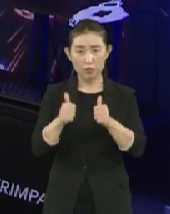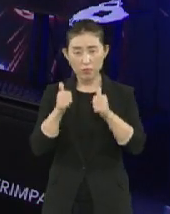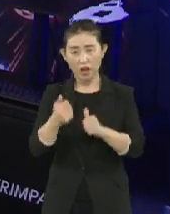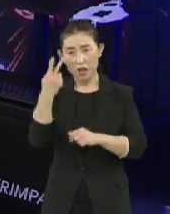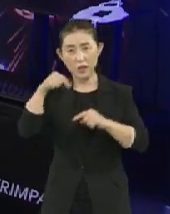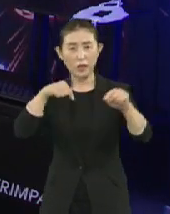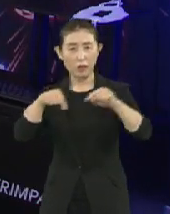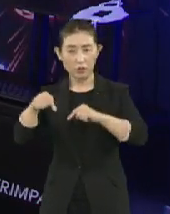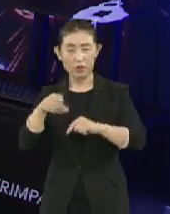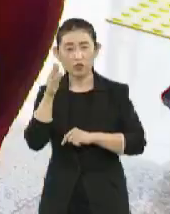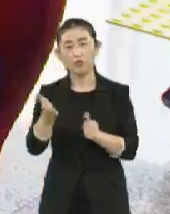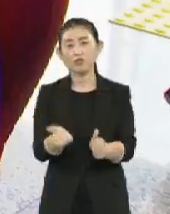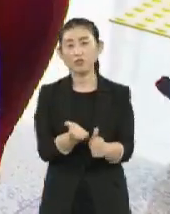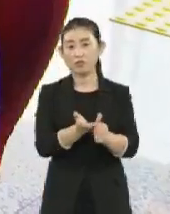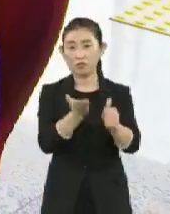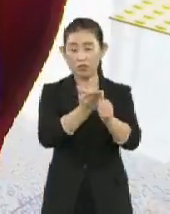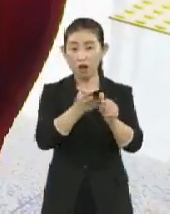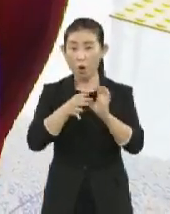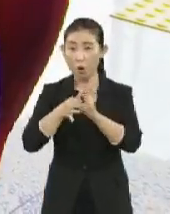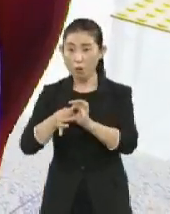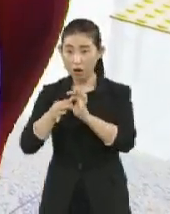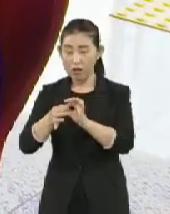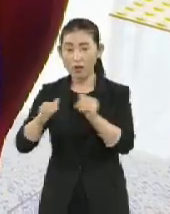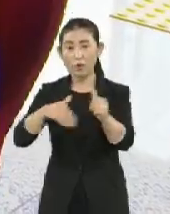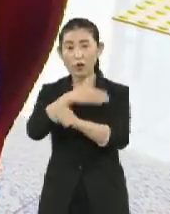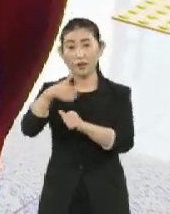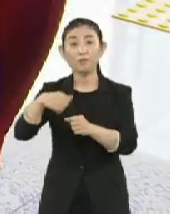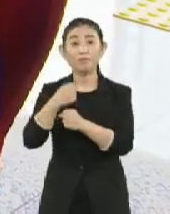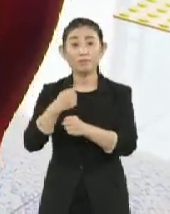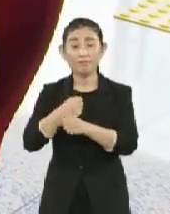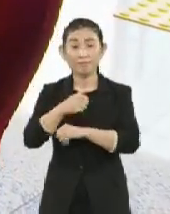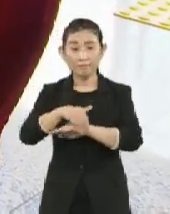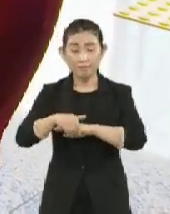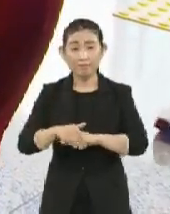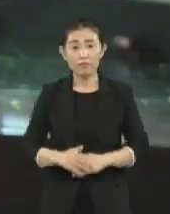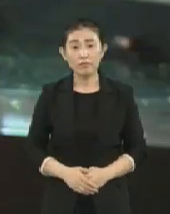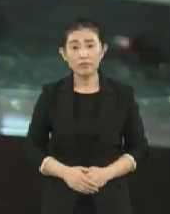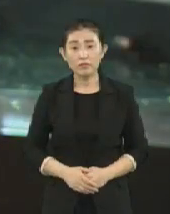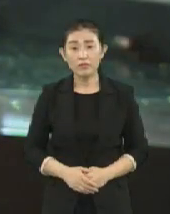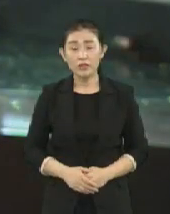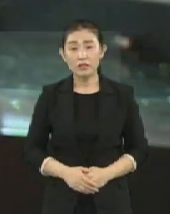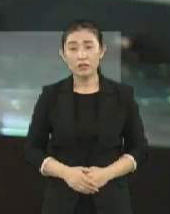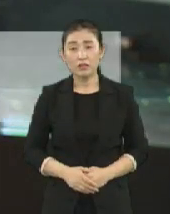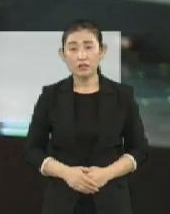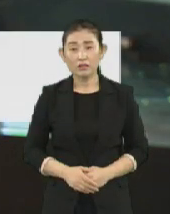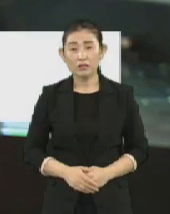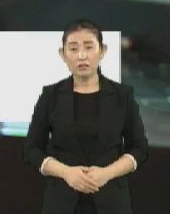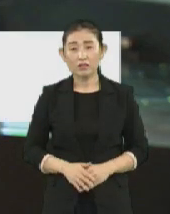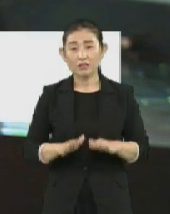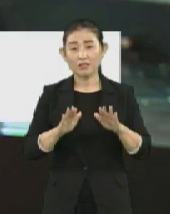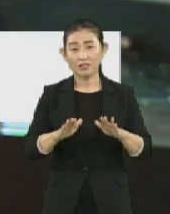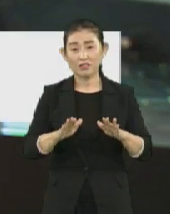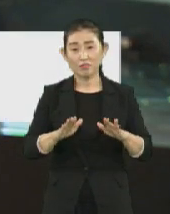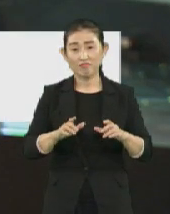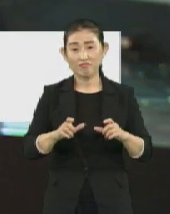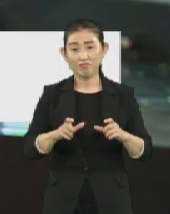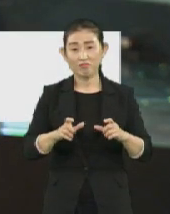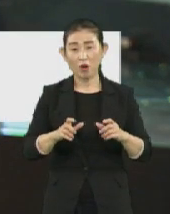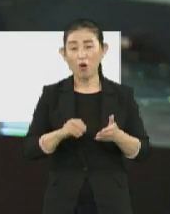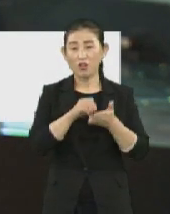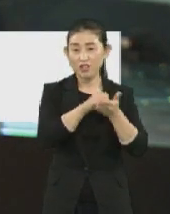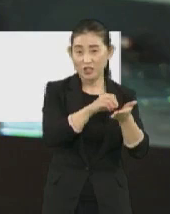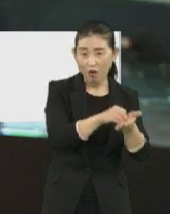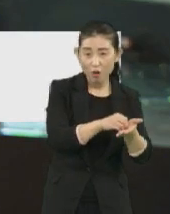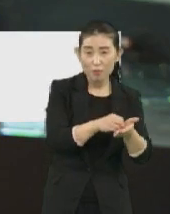등 스태프 양성을 통해 관련 생태계도 조성할 방침입니다. 지역 내 취창업까지 연결되고